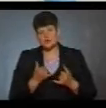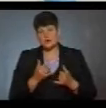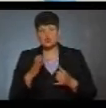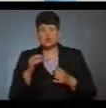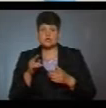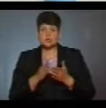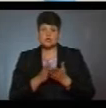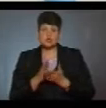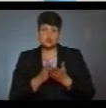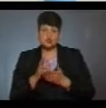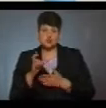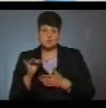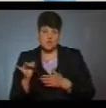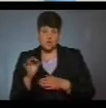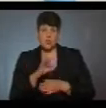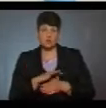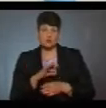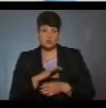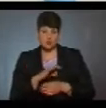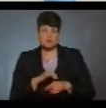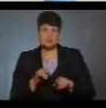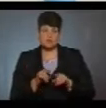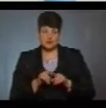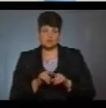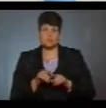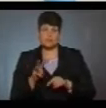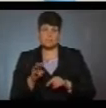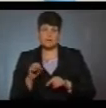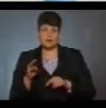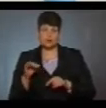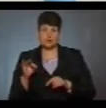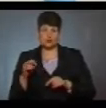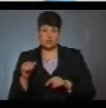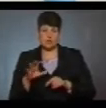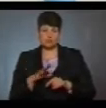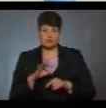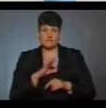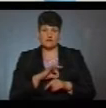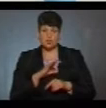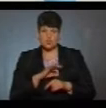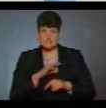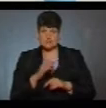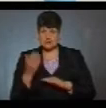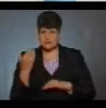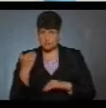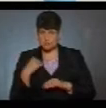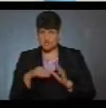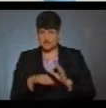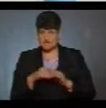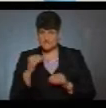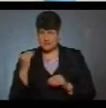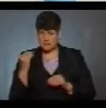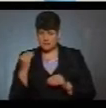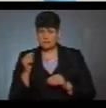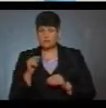соціологічні служби користуються тією ж самою методологією, яка була використана і на попередніх виборах, в